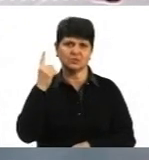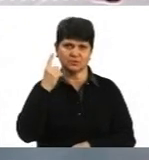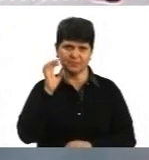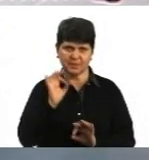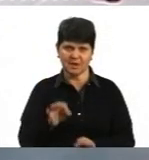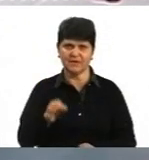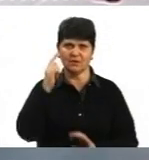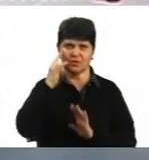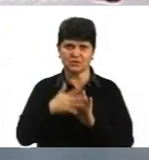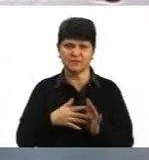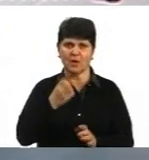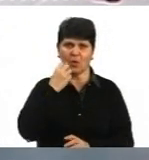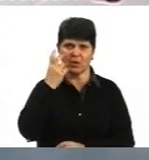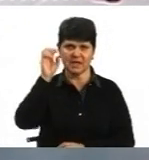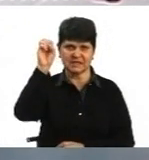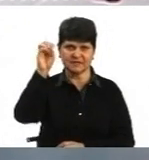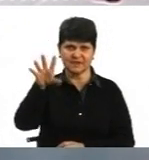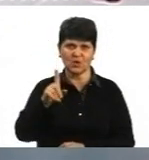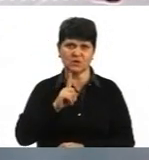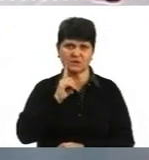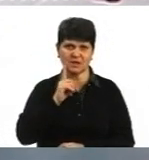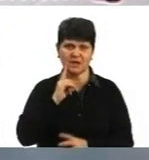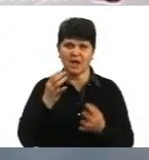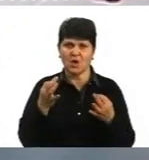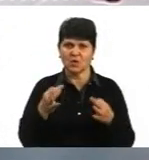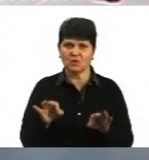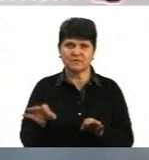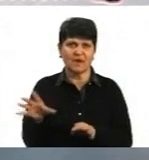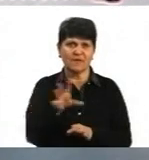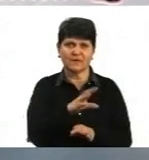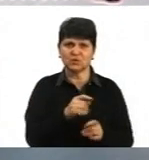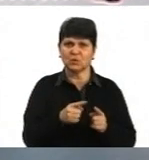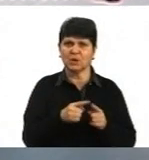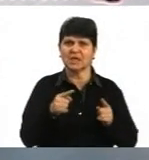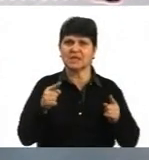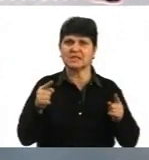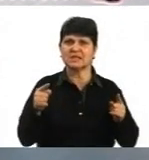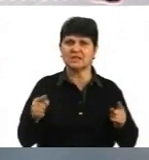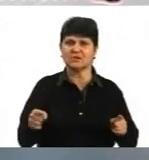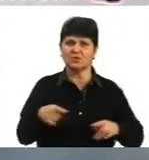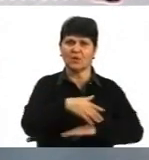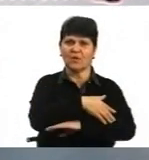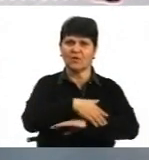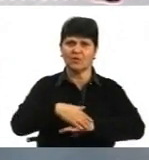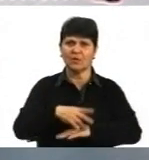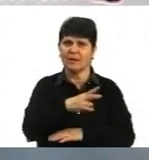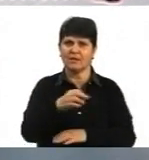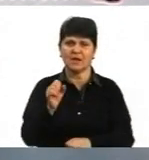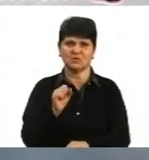коли горить зелене світло і дозволяє проїжджати всю дистанцію, весь проміжок, всю вулицю, не